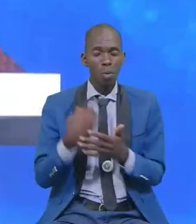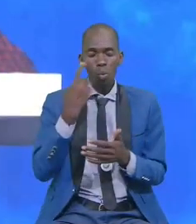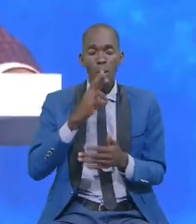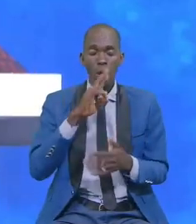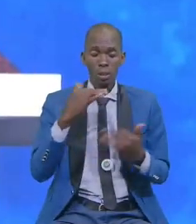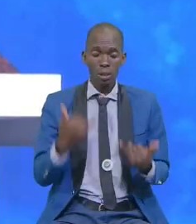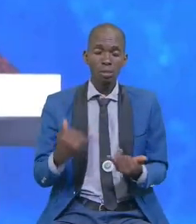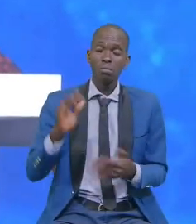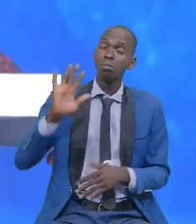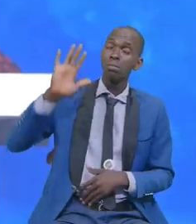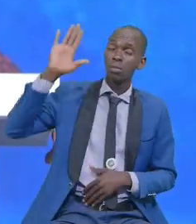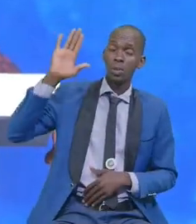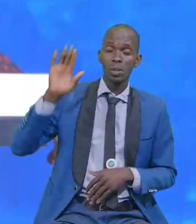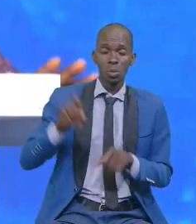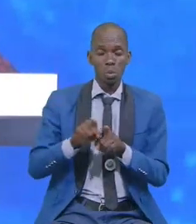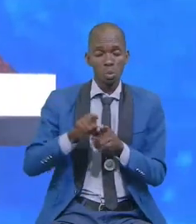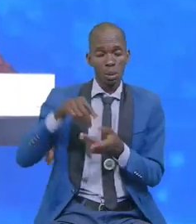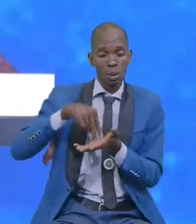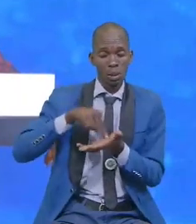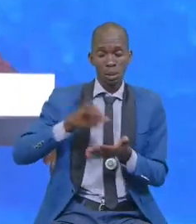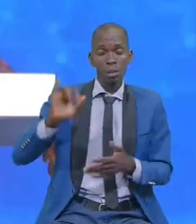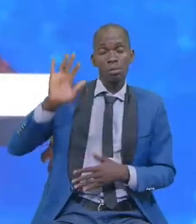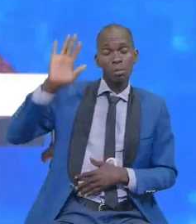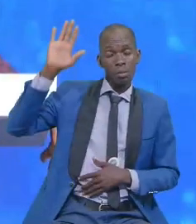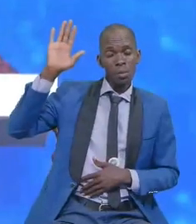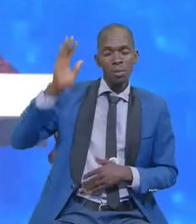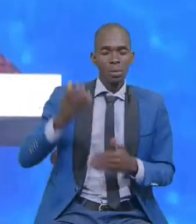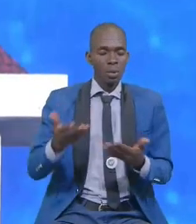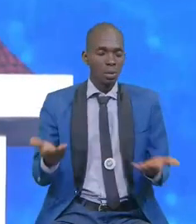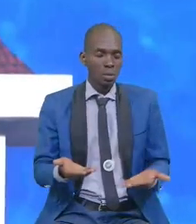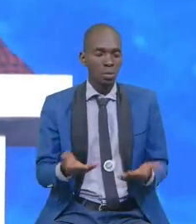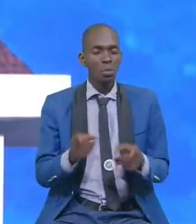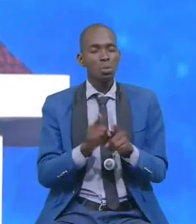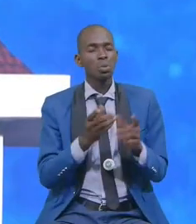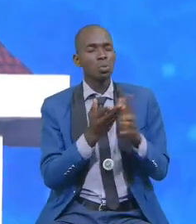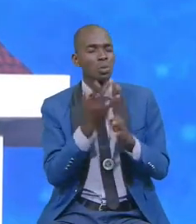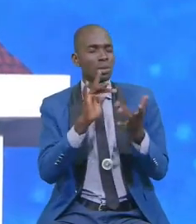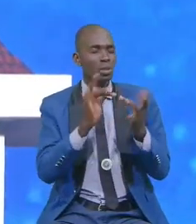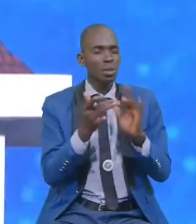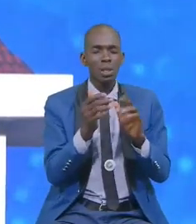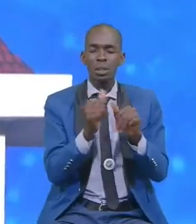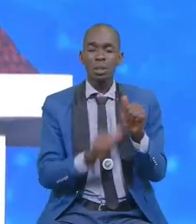Tous ceux-là qui lèvent la main, qui sont debout, ici et en ligne partout,